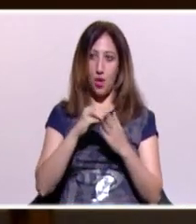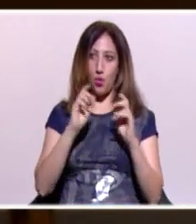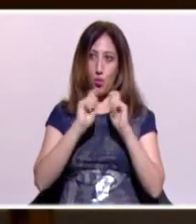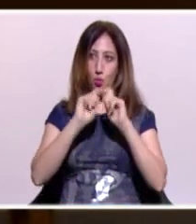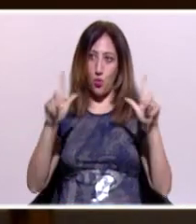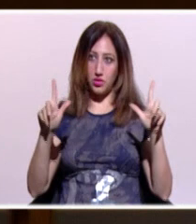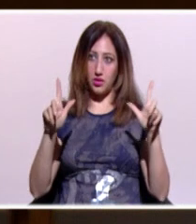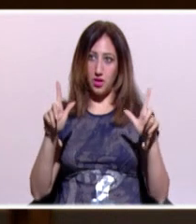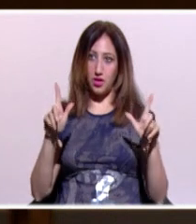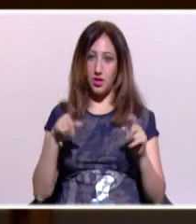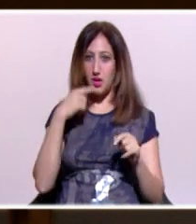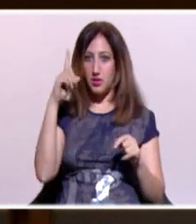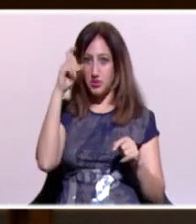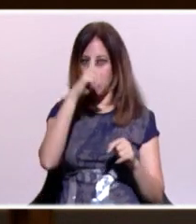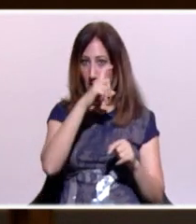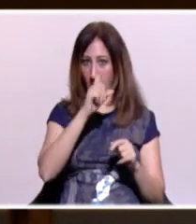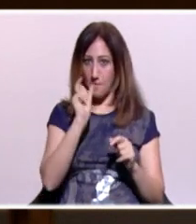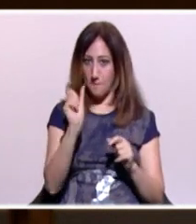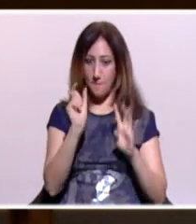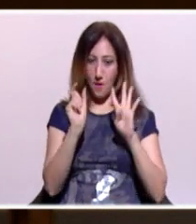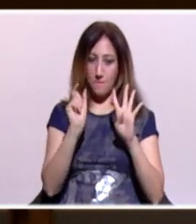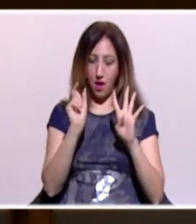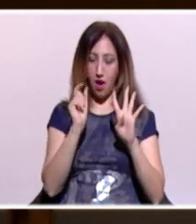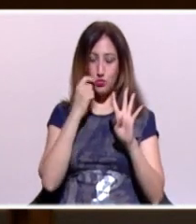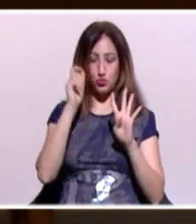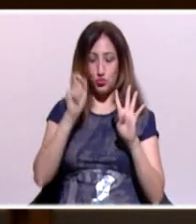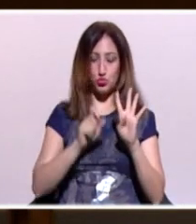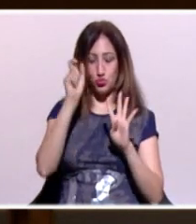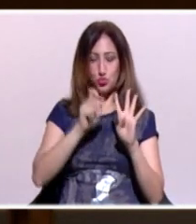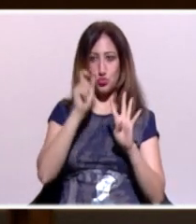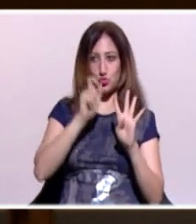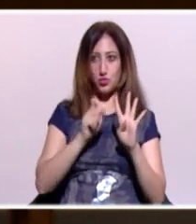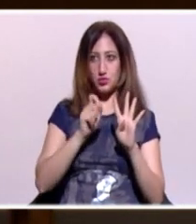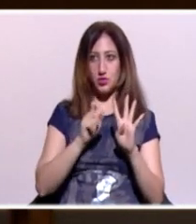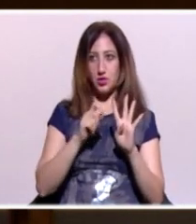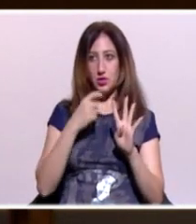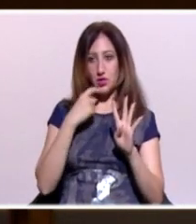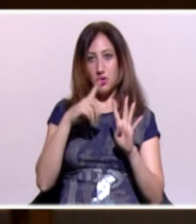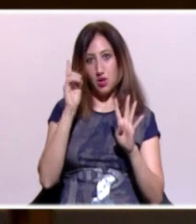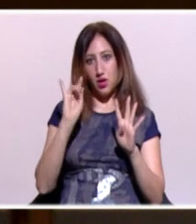ماستر سين المسلسل اللقاء اللي دمر اربعه طبعا. رمزي